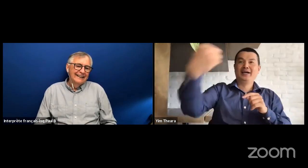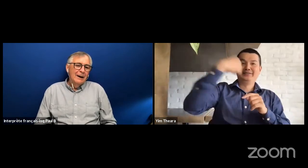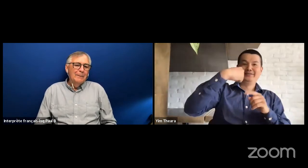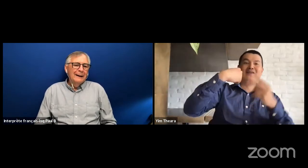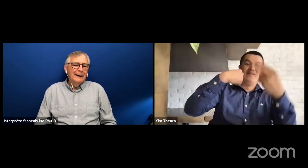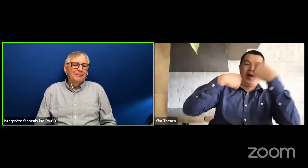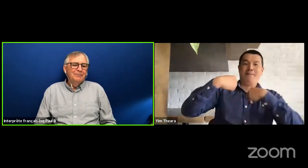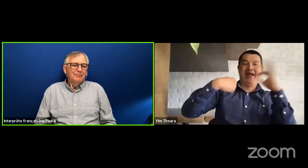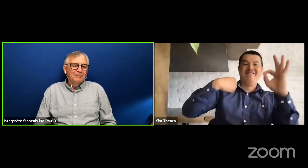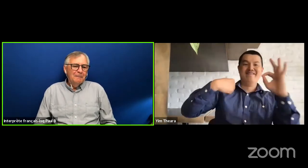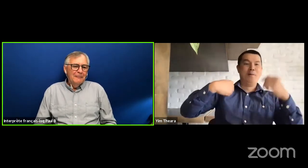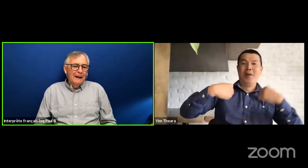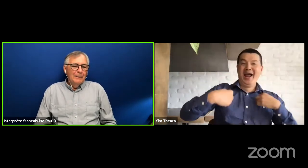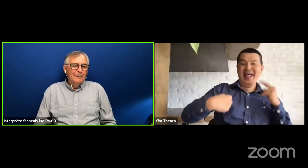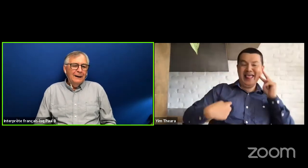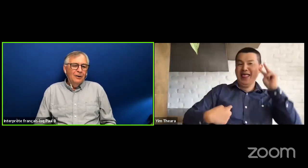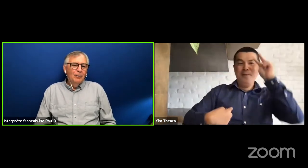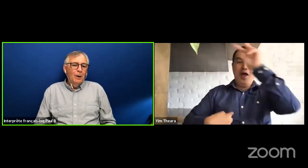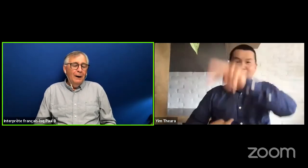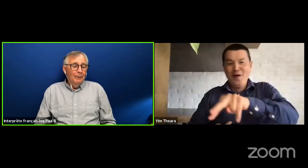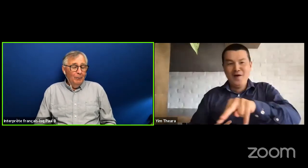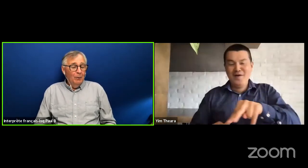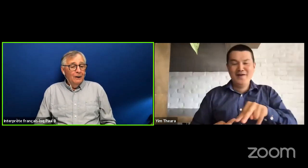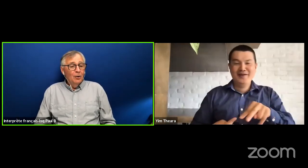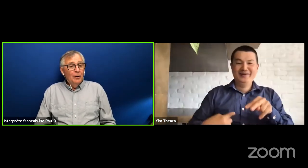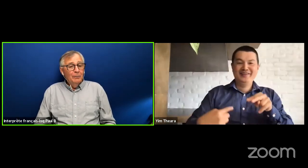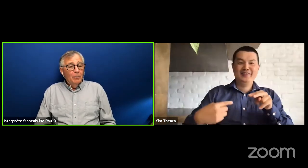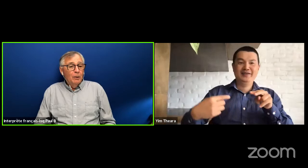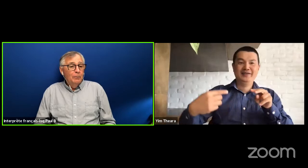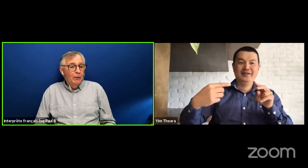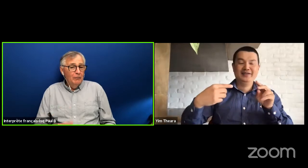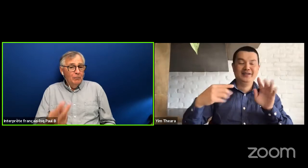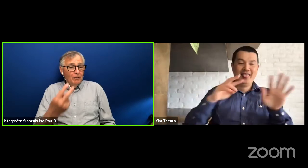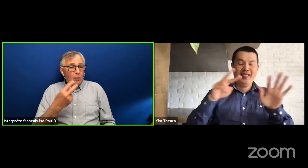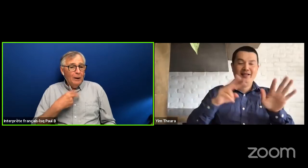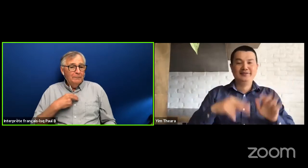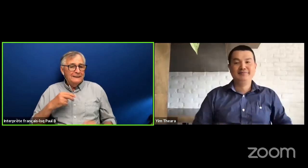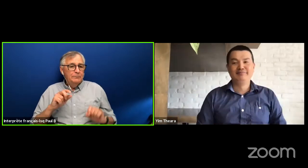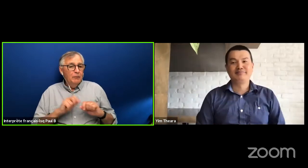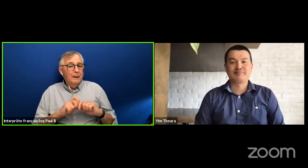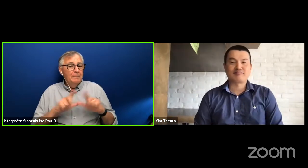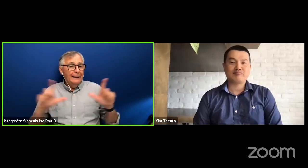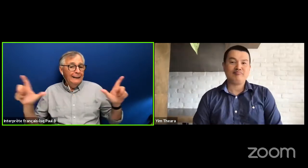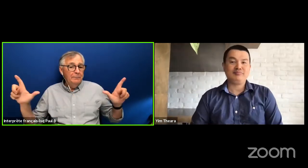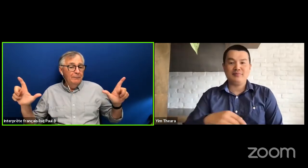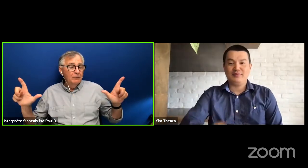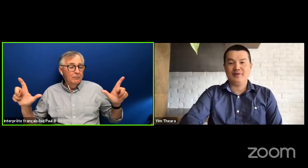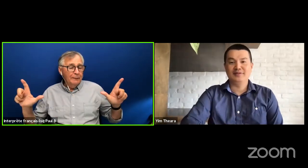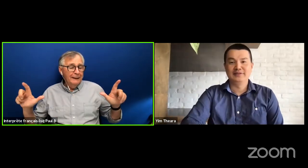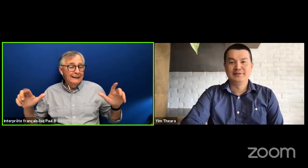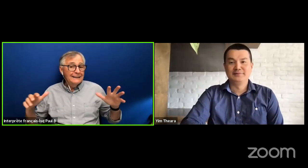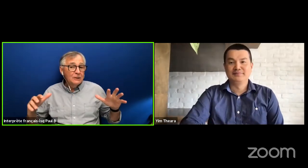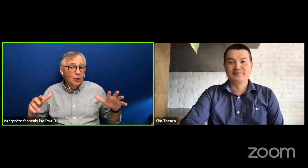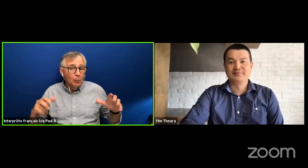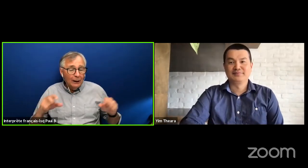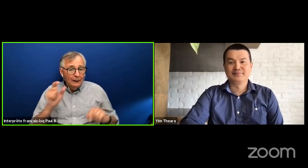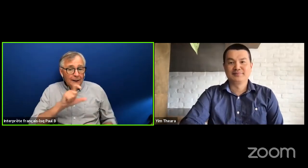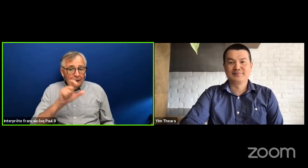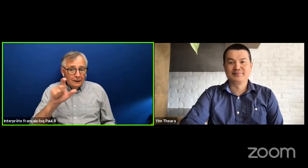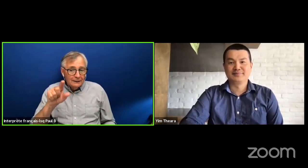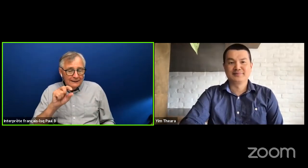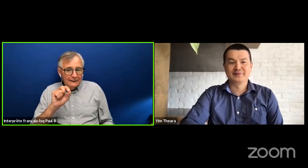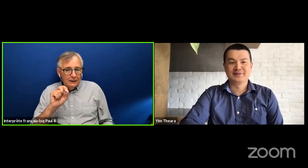Pas toujours possible. Mais moi eux, ils peuvent me voir parce qu'ils peuvent m'épingler puis me voir bien, tandis que